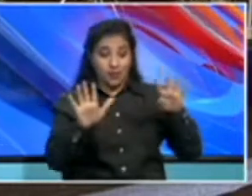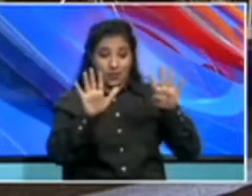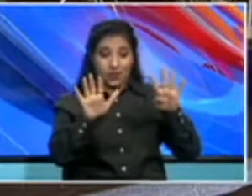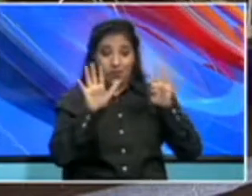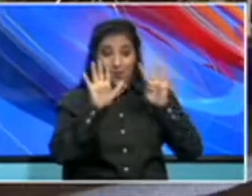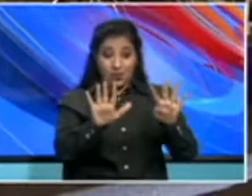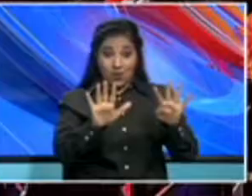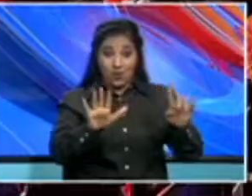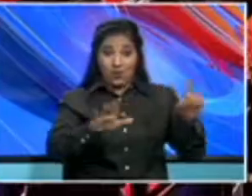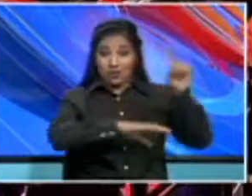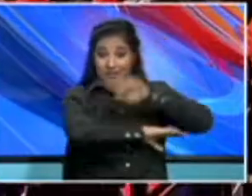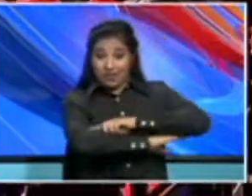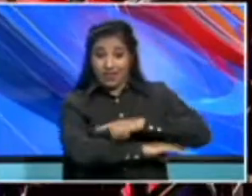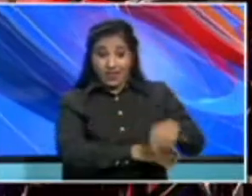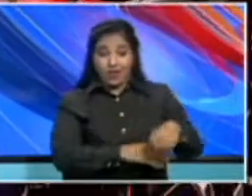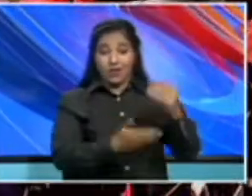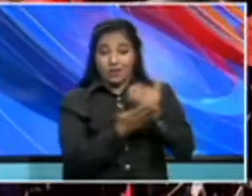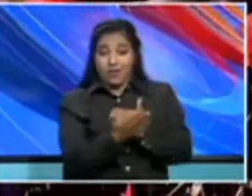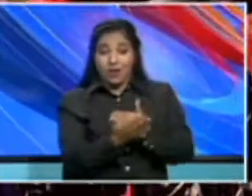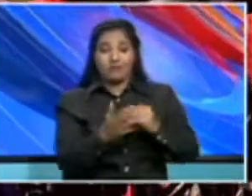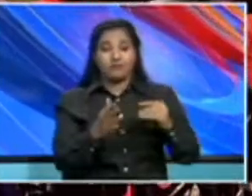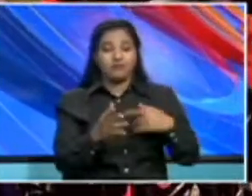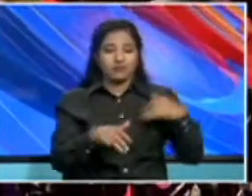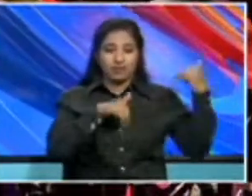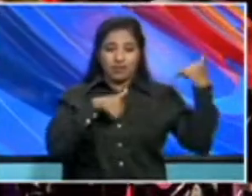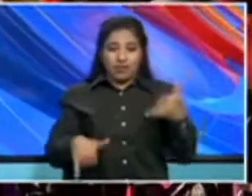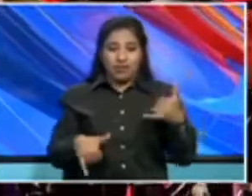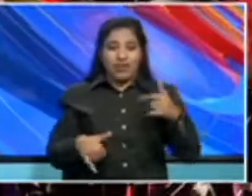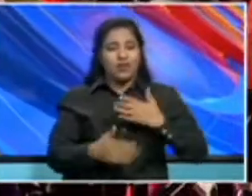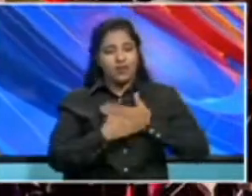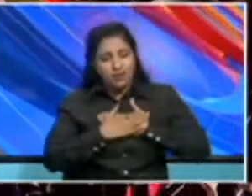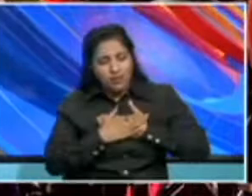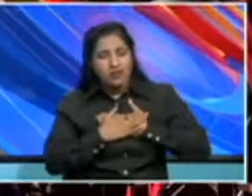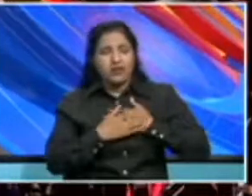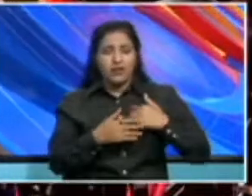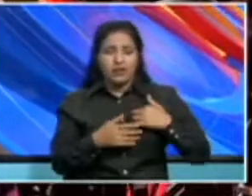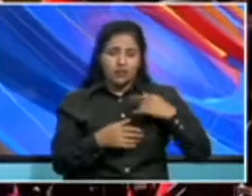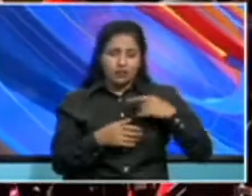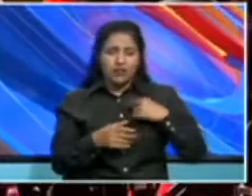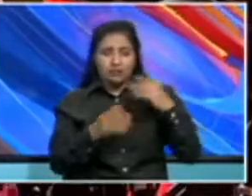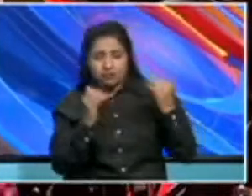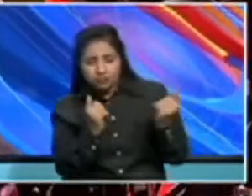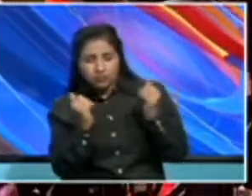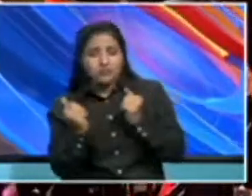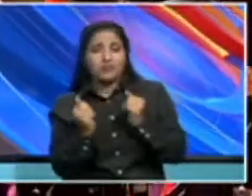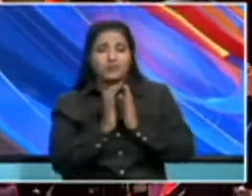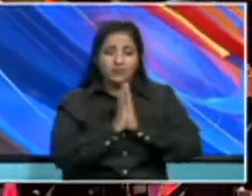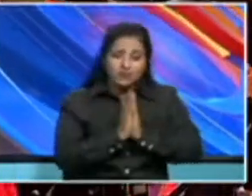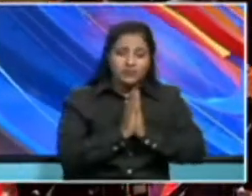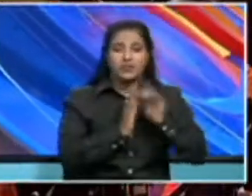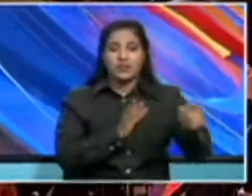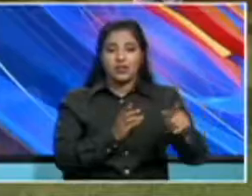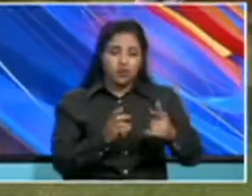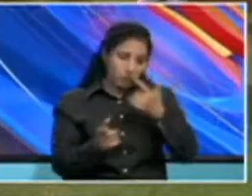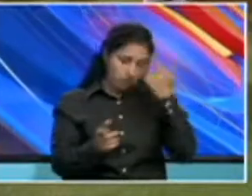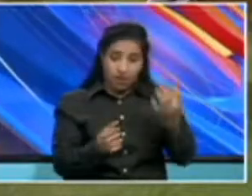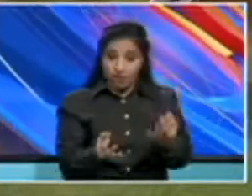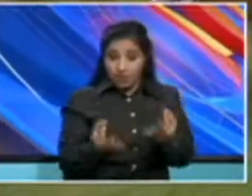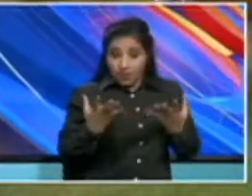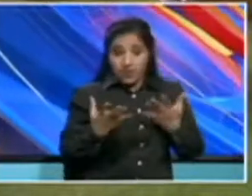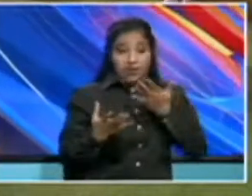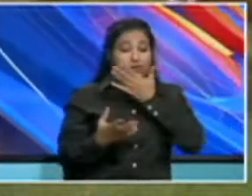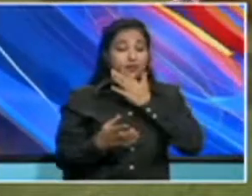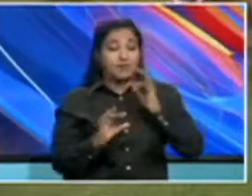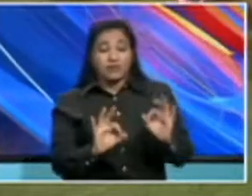का त्योहार नवरात्रि मना रहे हैं, जो आस्था, भक्ति और संगीत से सजा अद्भुत त्योहार है।